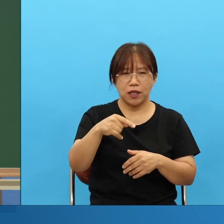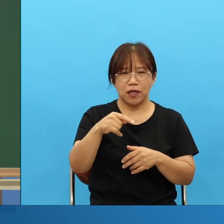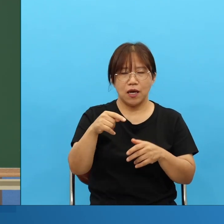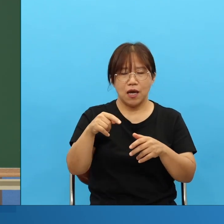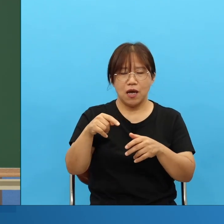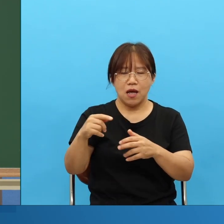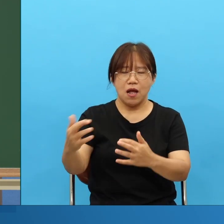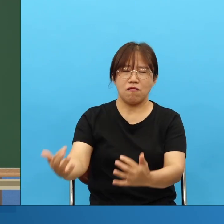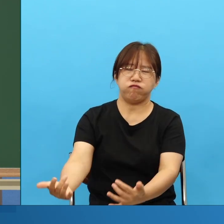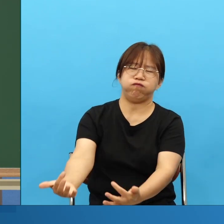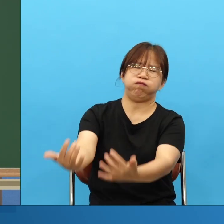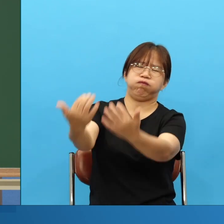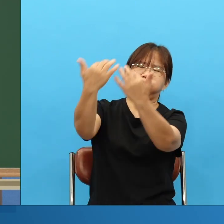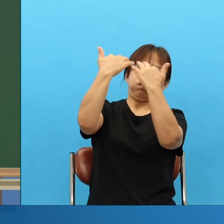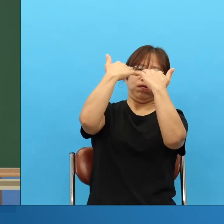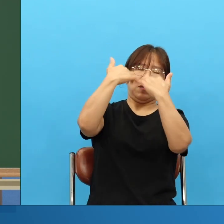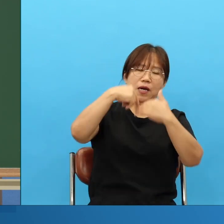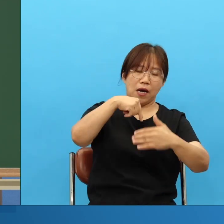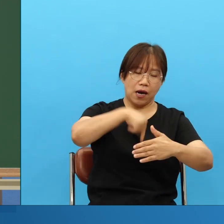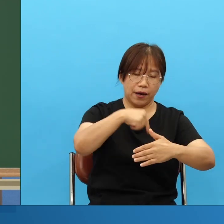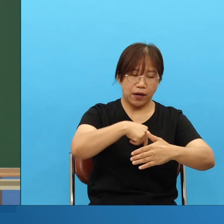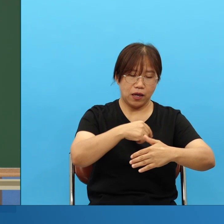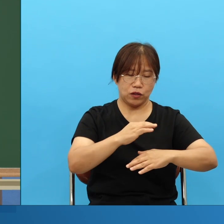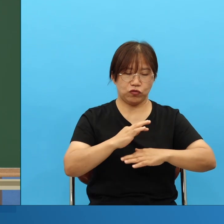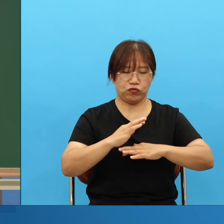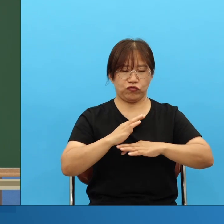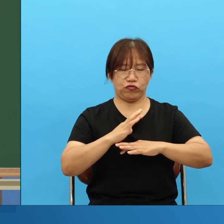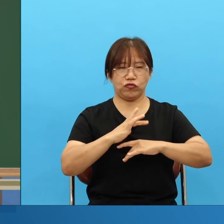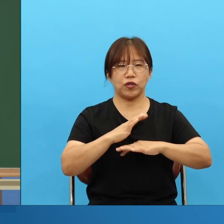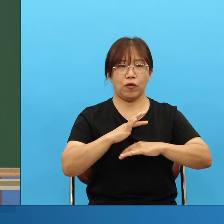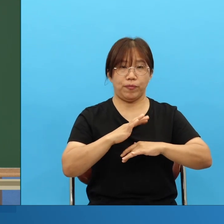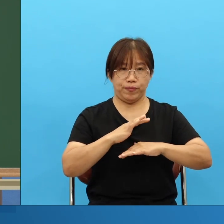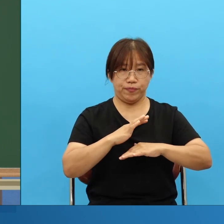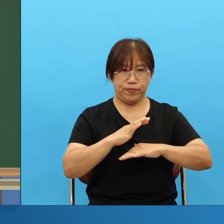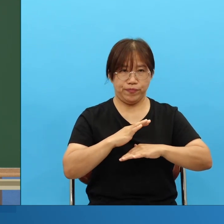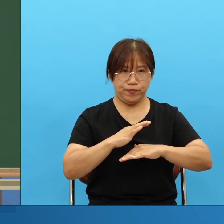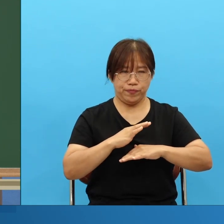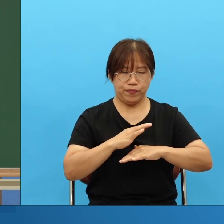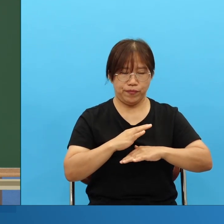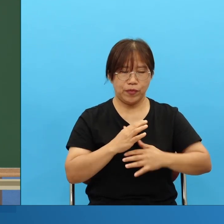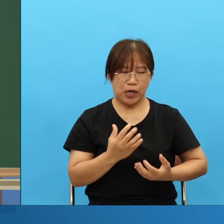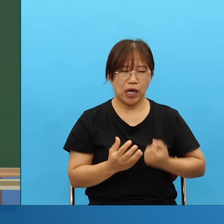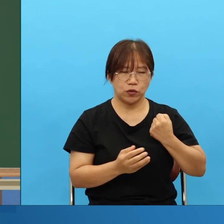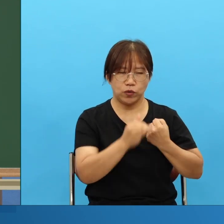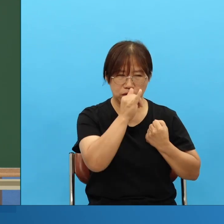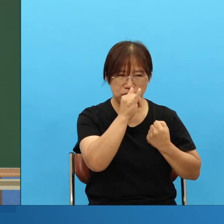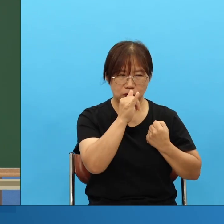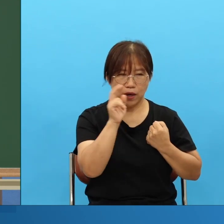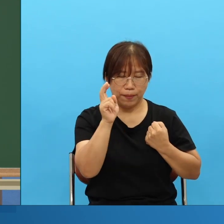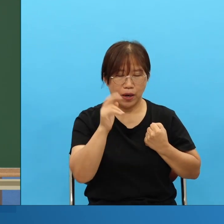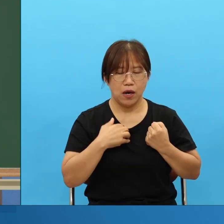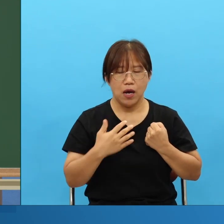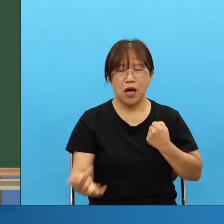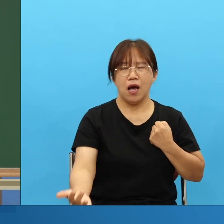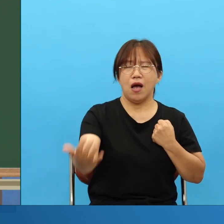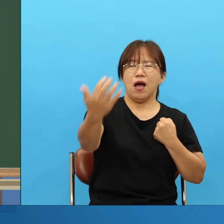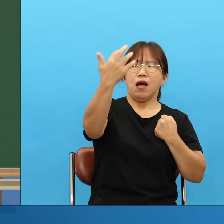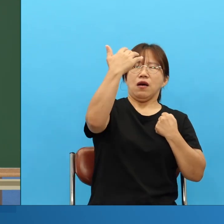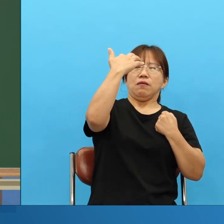되는데 이 친구 속에 두려움과 그게 늘 있었는가 봐요. 그러니까 막 하면서 놀래가 막 박쥐들이